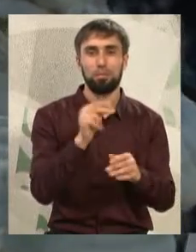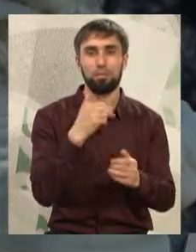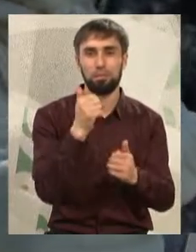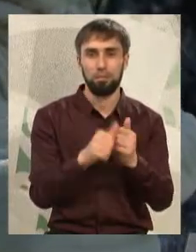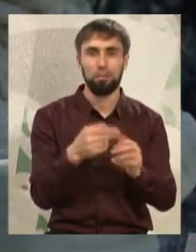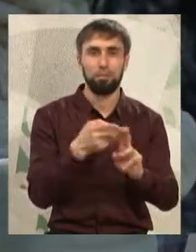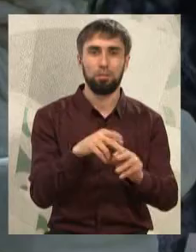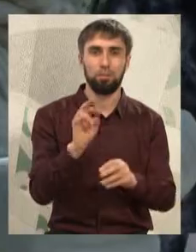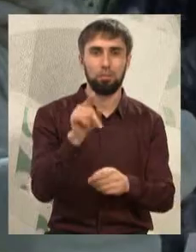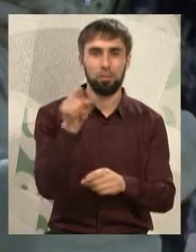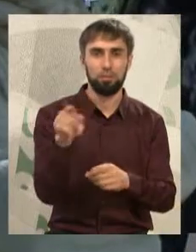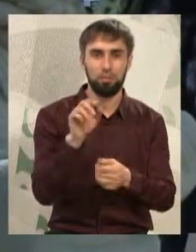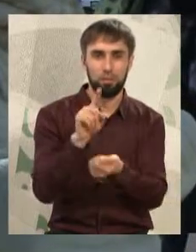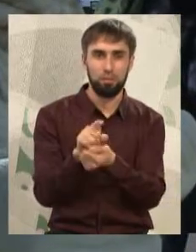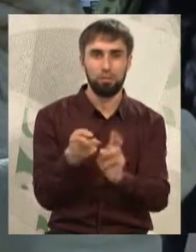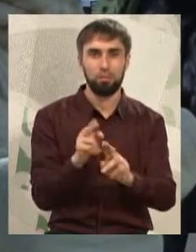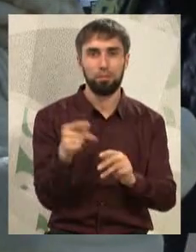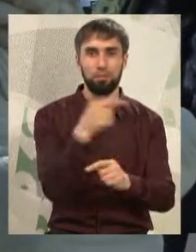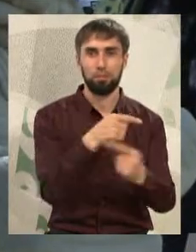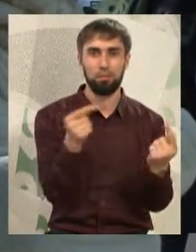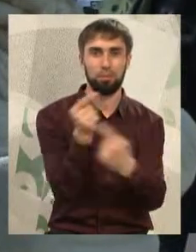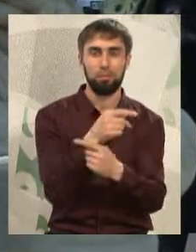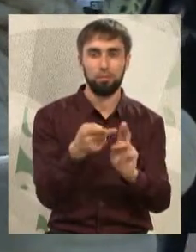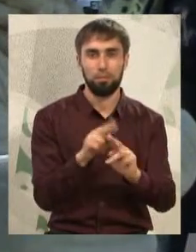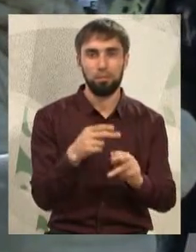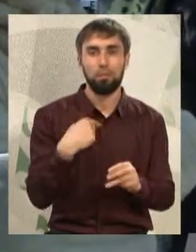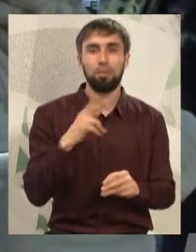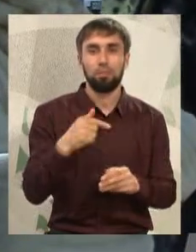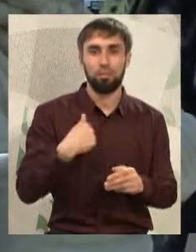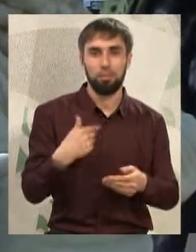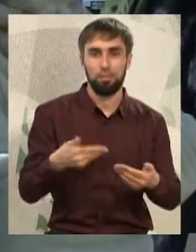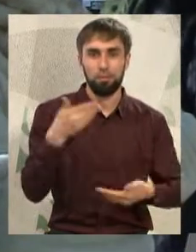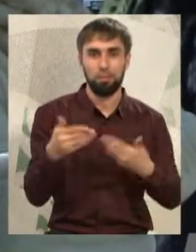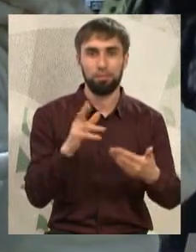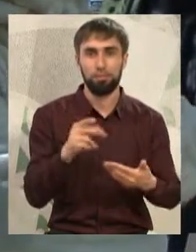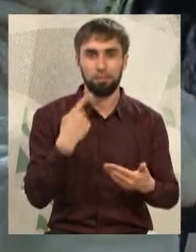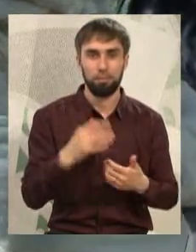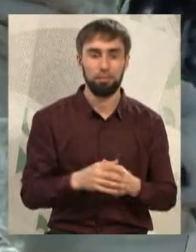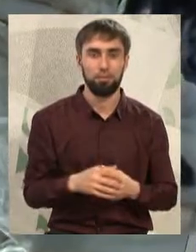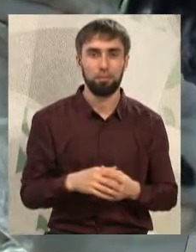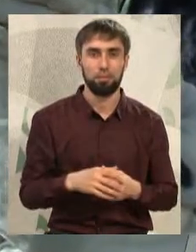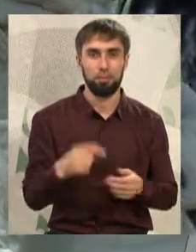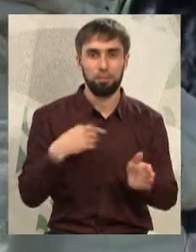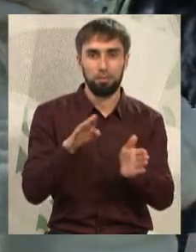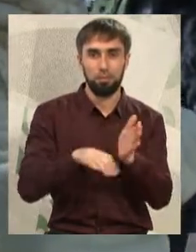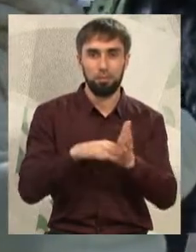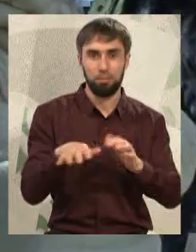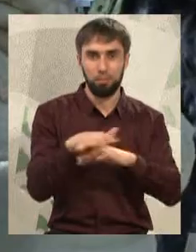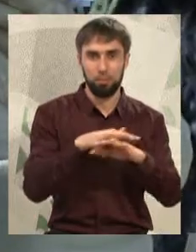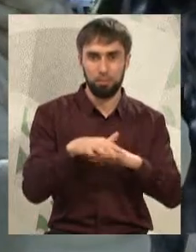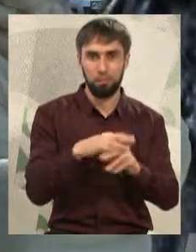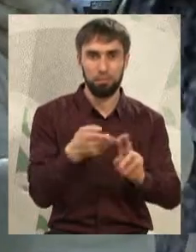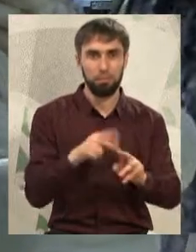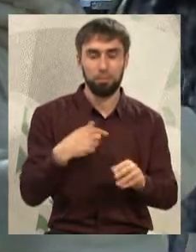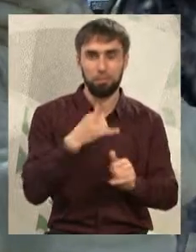обязаны, они обязаны. А нам как разобраться? Нам как разобраться, простым жителям, которые с проблемой же не